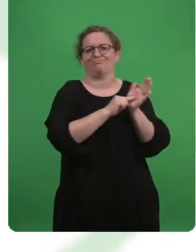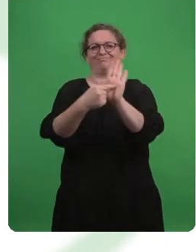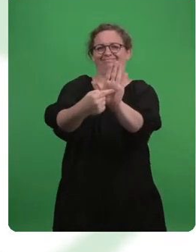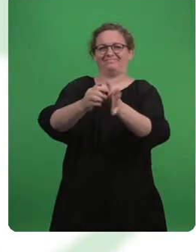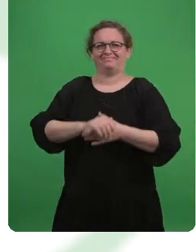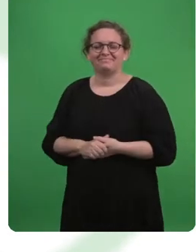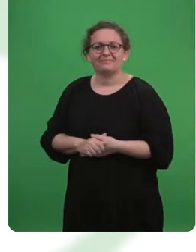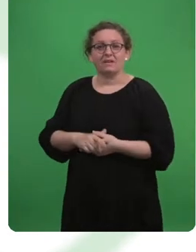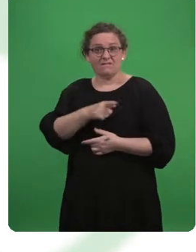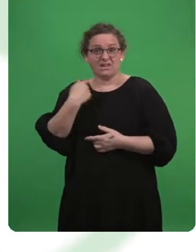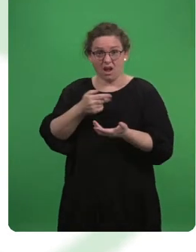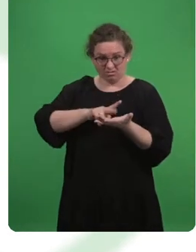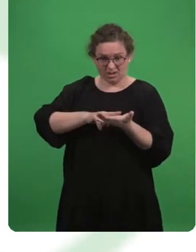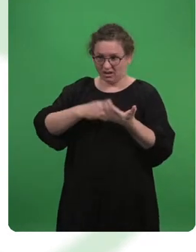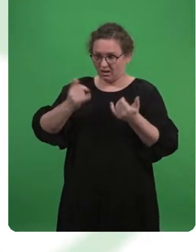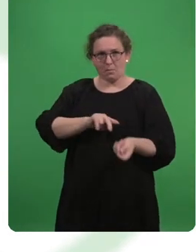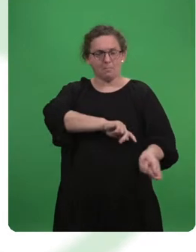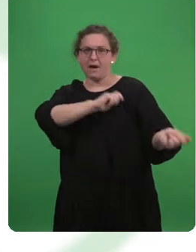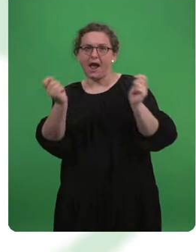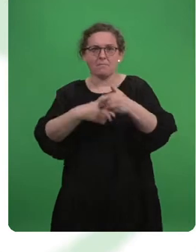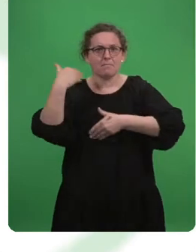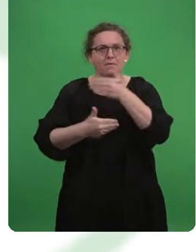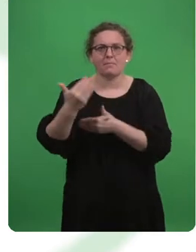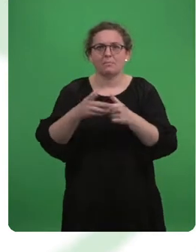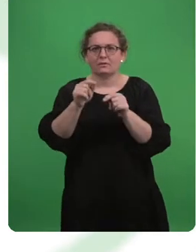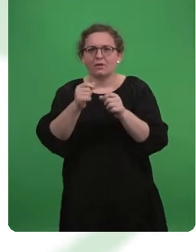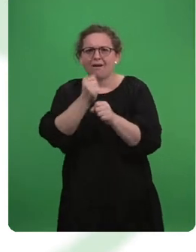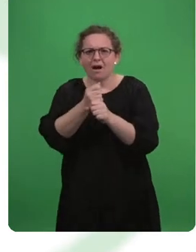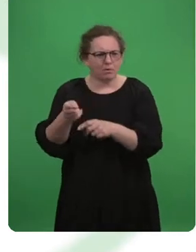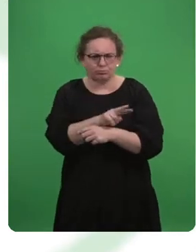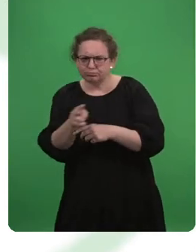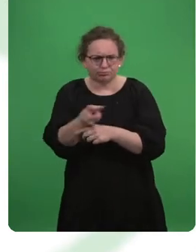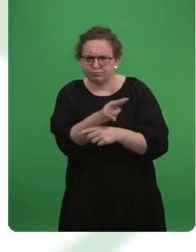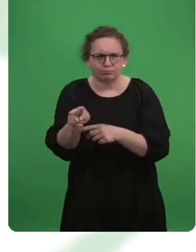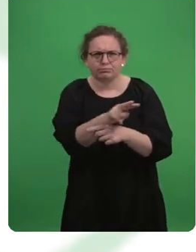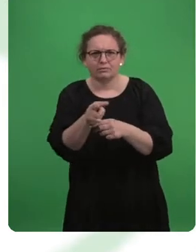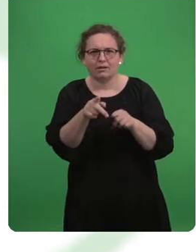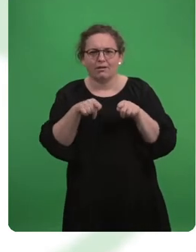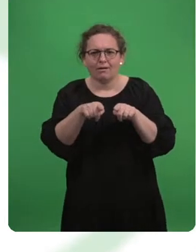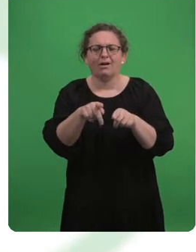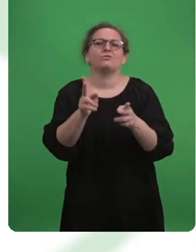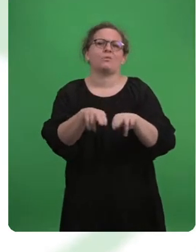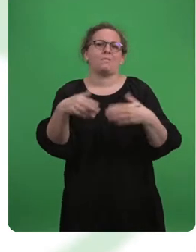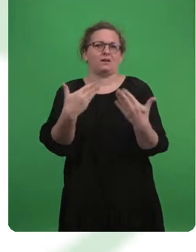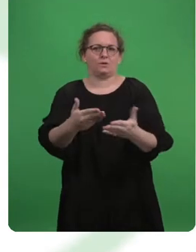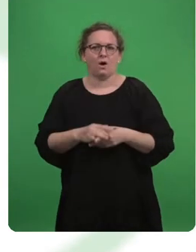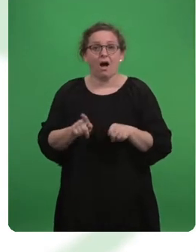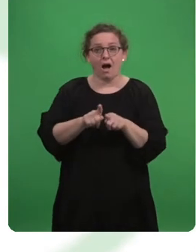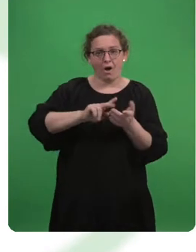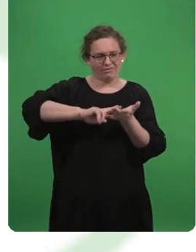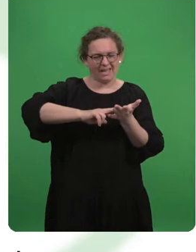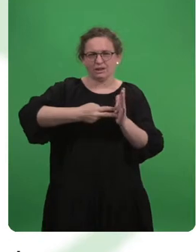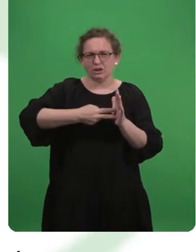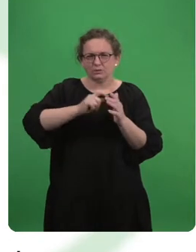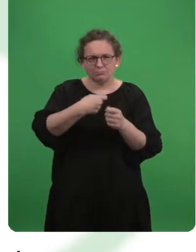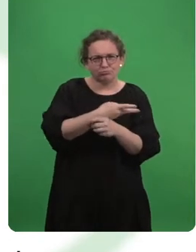beleuchten. Wir sind in die Digitalisierung katapultiert worden. Das heißt, hybrides Arbeiten ist zur Normalität